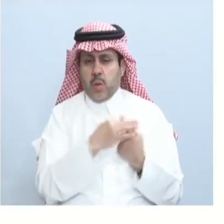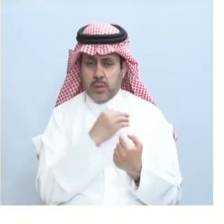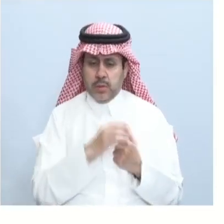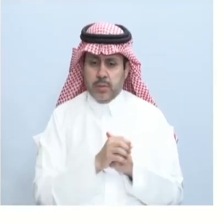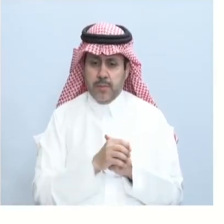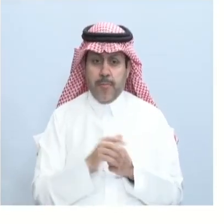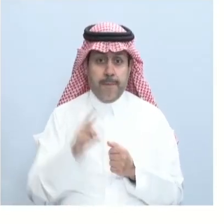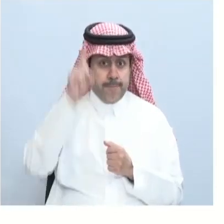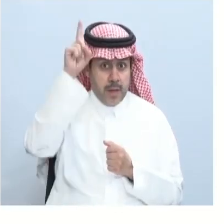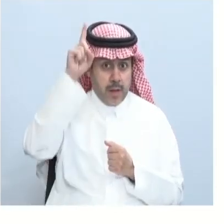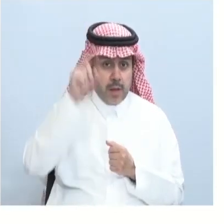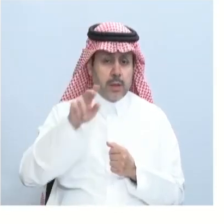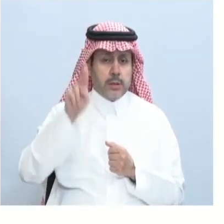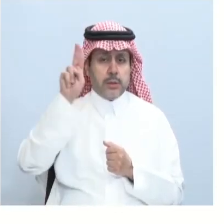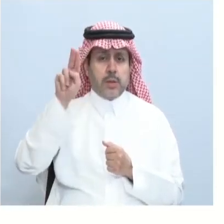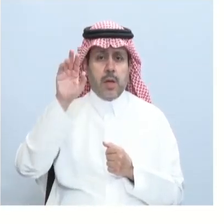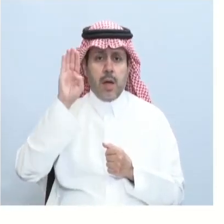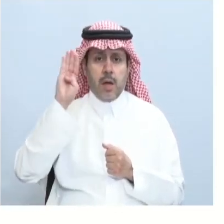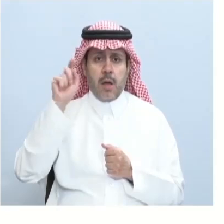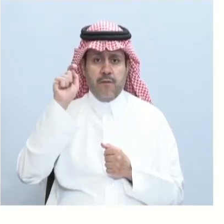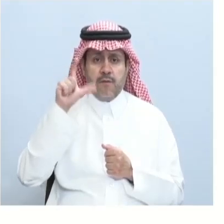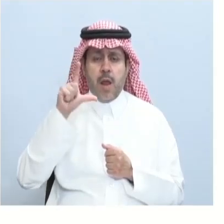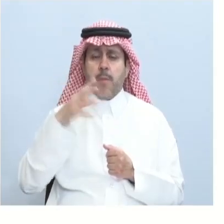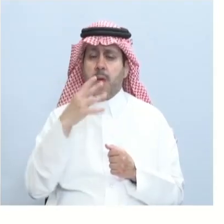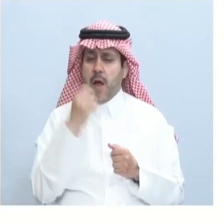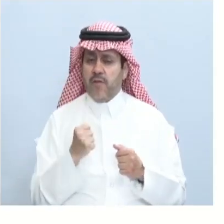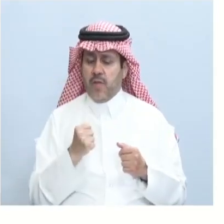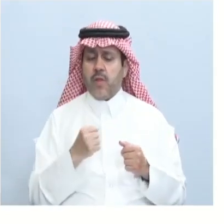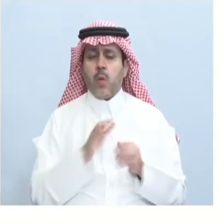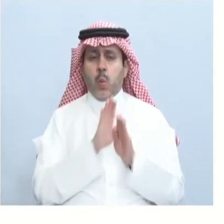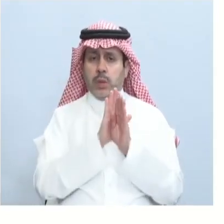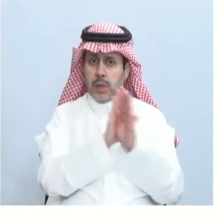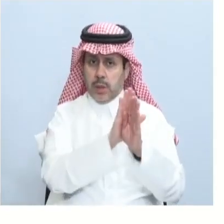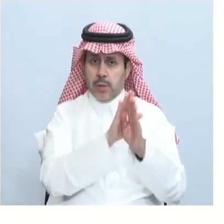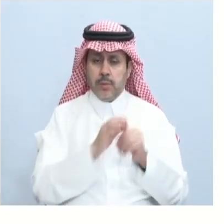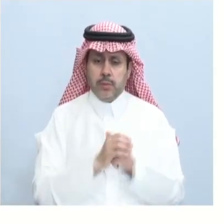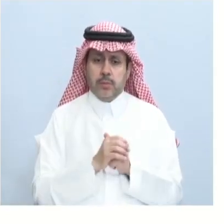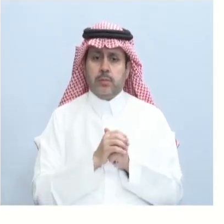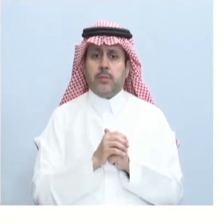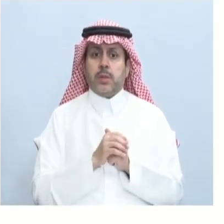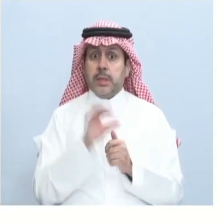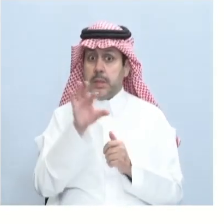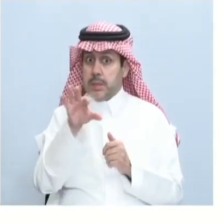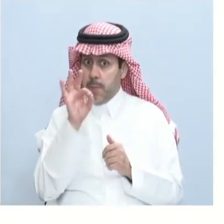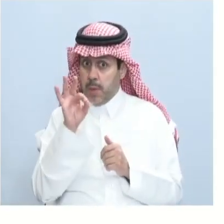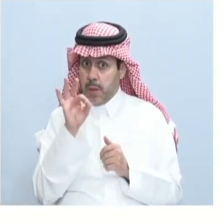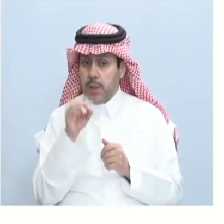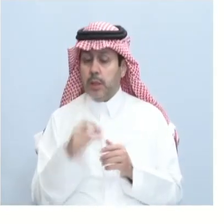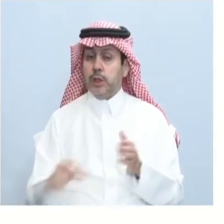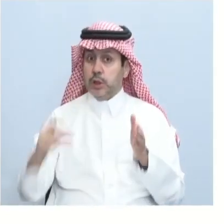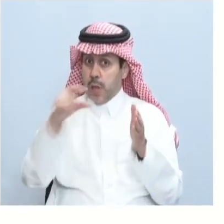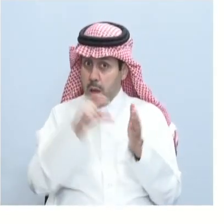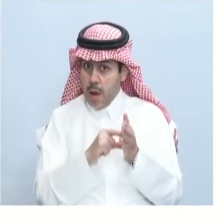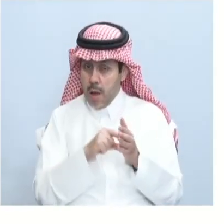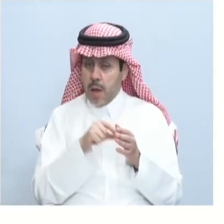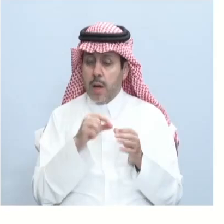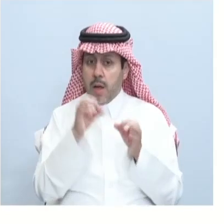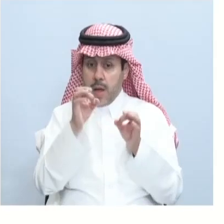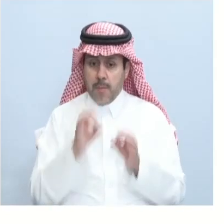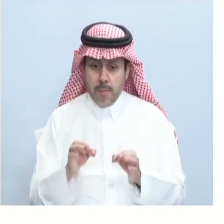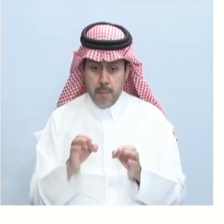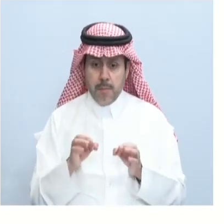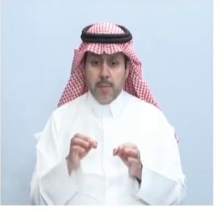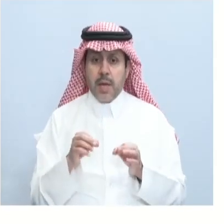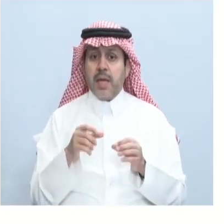فان الله متكفل بحمايته وتاييده استنبط وجه الدلاله على هذا المعنى